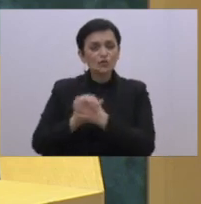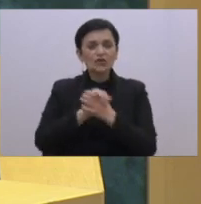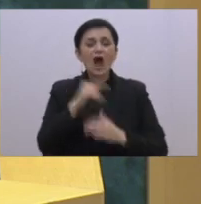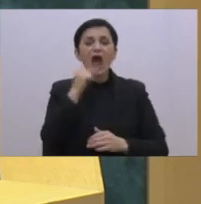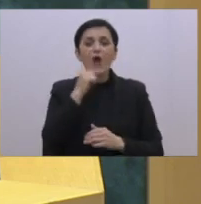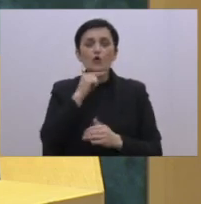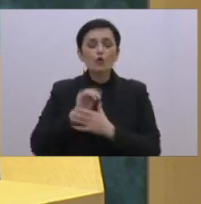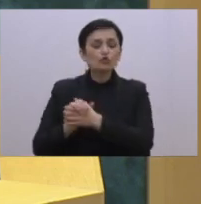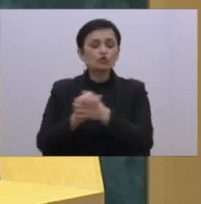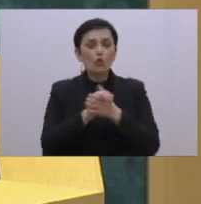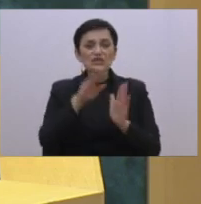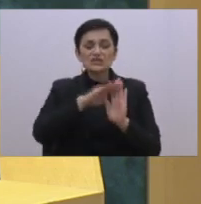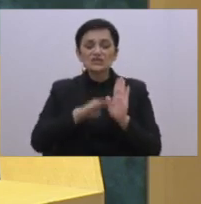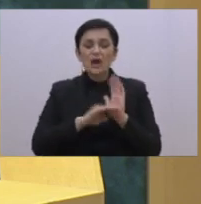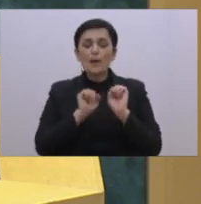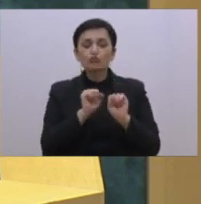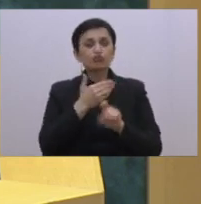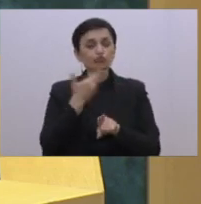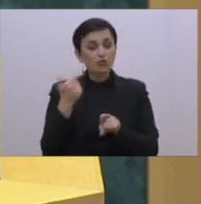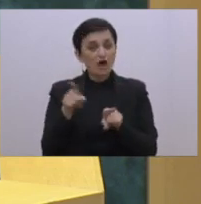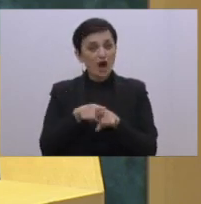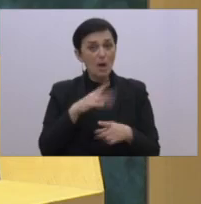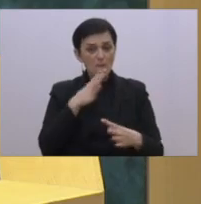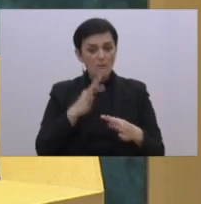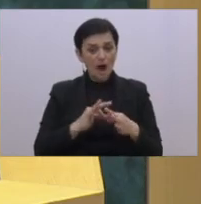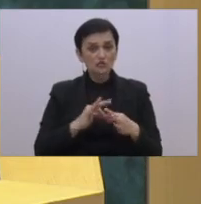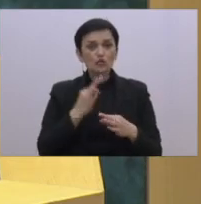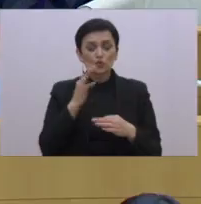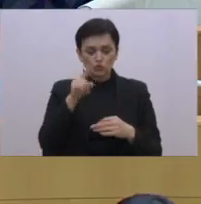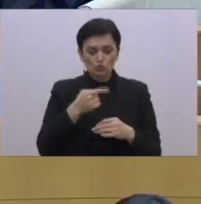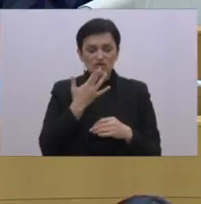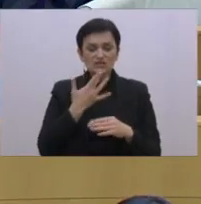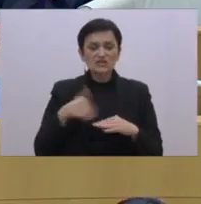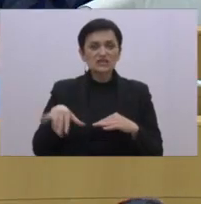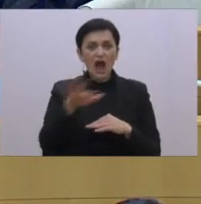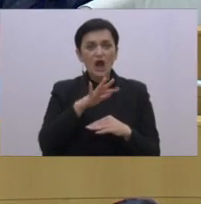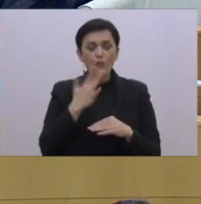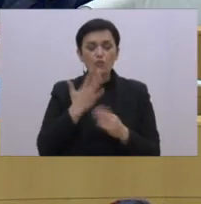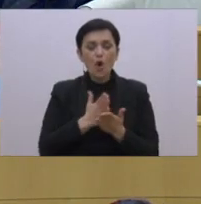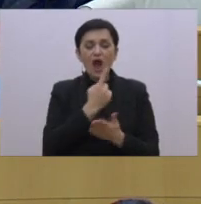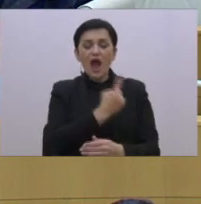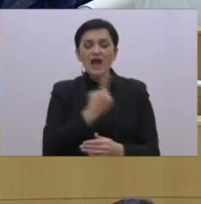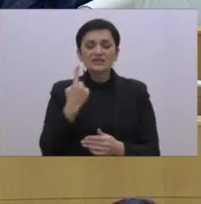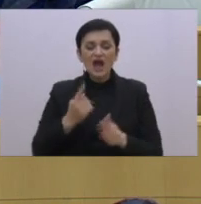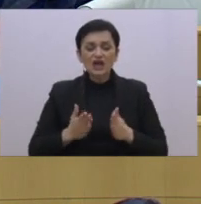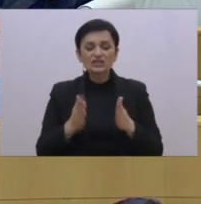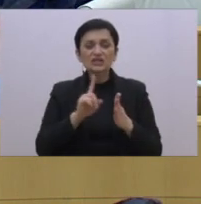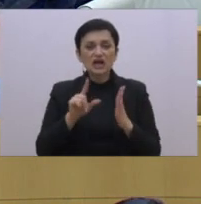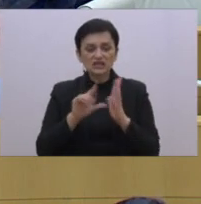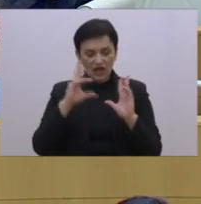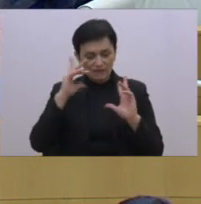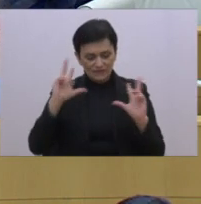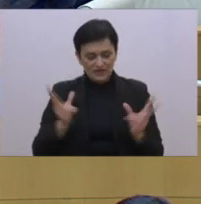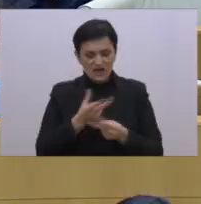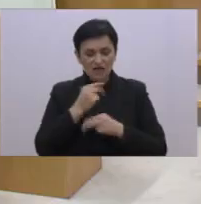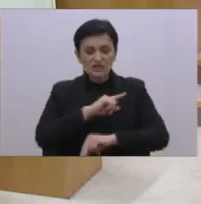ეკონომიკური სოლიდარობის სისტემა, ამგვარი პასუხისმგებლიანი საგარეო პოლიტიკა ერთადერთი გზაა, რათა თავი გადაიჩინოს